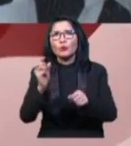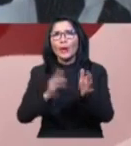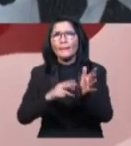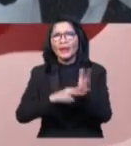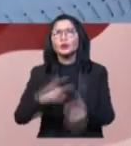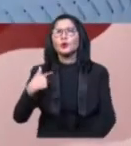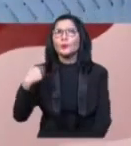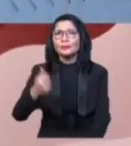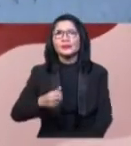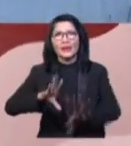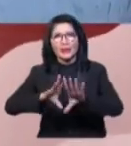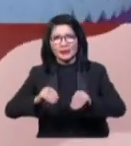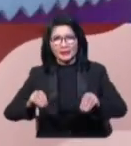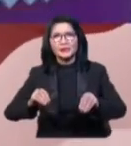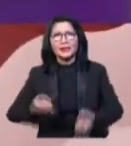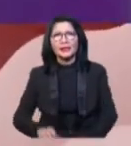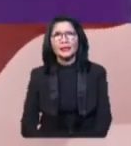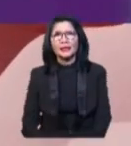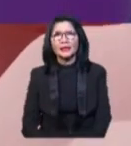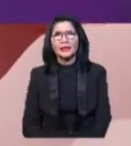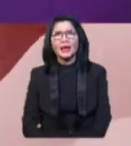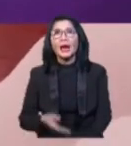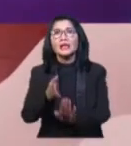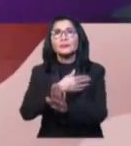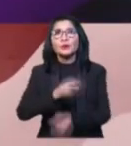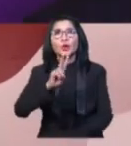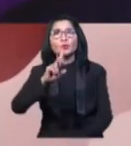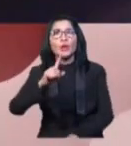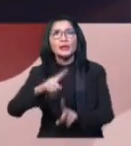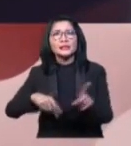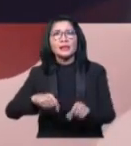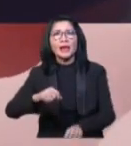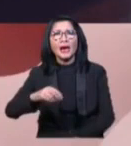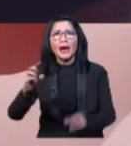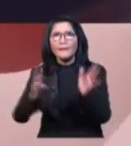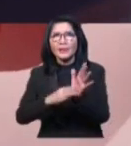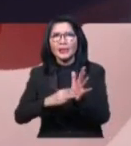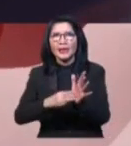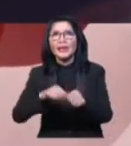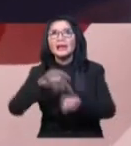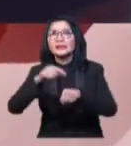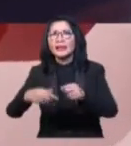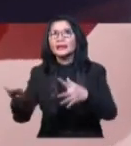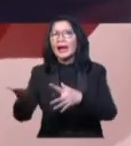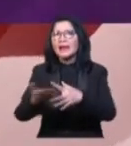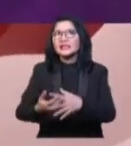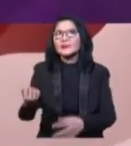bisa dikerjakan oleh UMKM. Yang awalnya hanya 2,5 miliar nih, ditingkatkan lagi, ini bicara akses pasar.